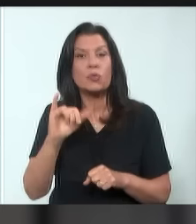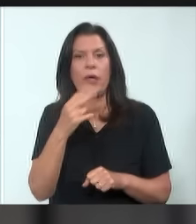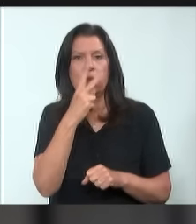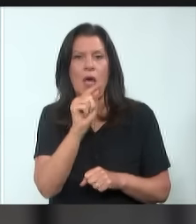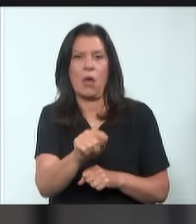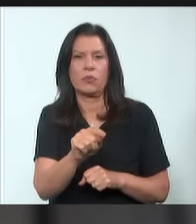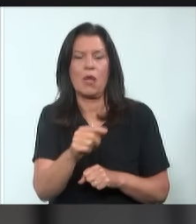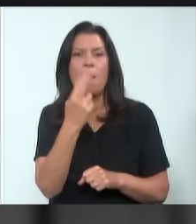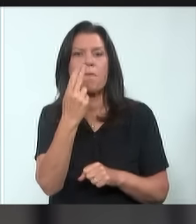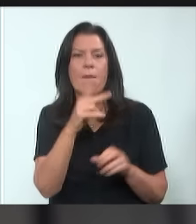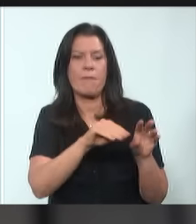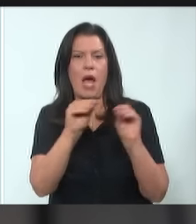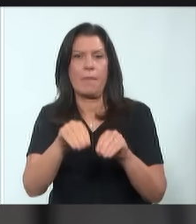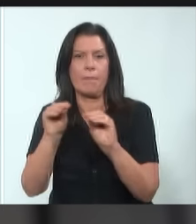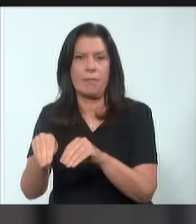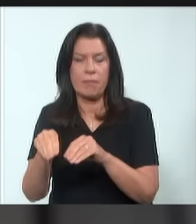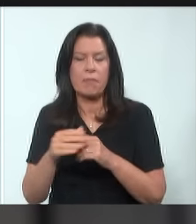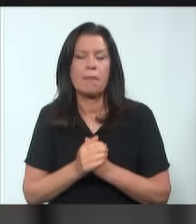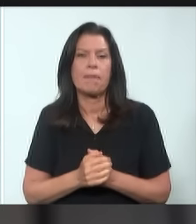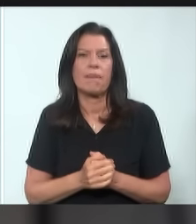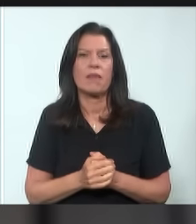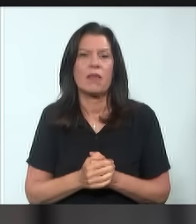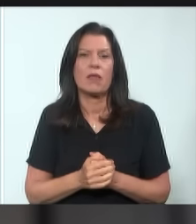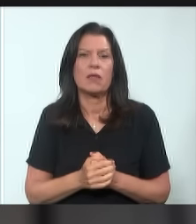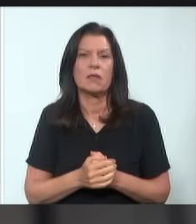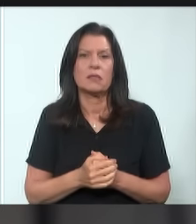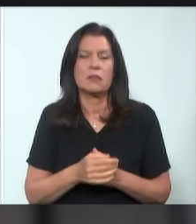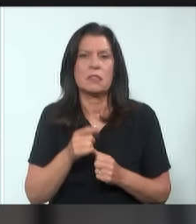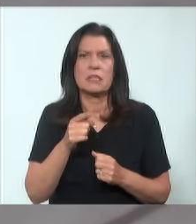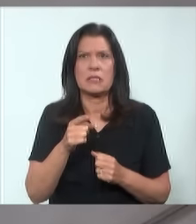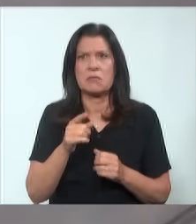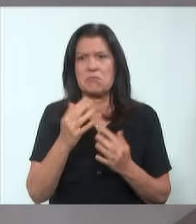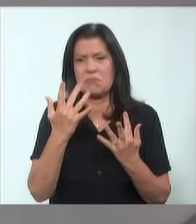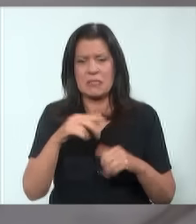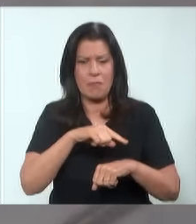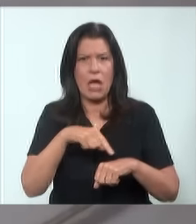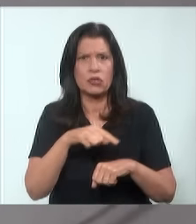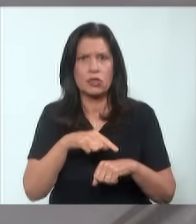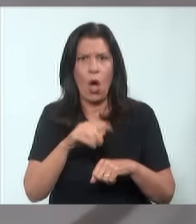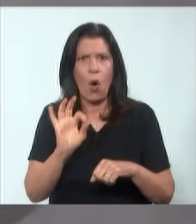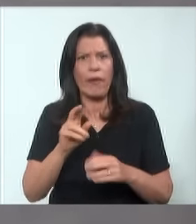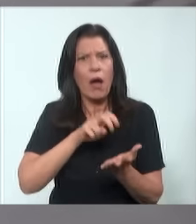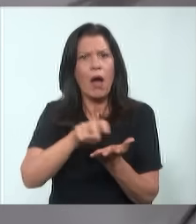מעברים. אמרו שבאחד המעברים זה היה ממש כמה שעות של הליכה.